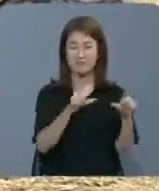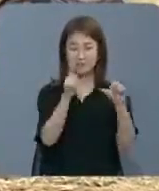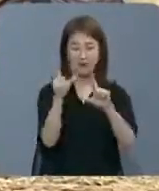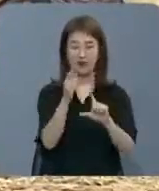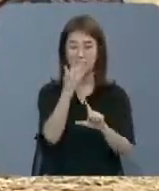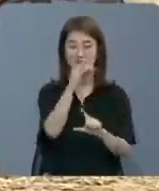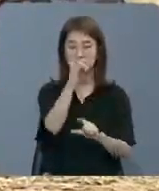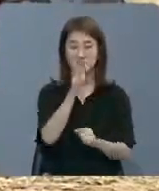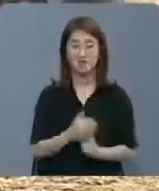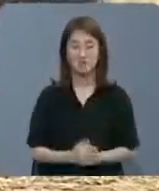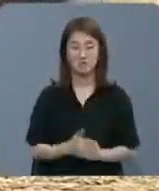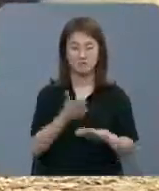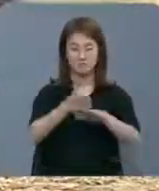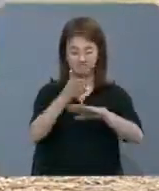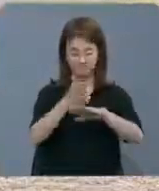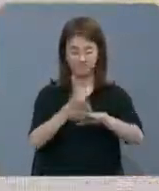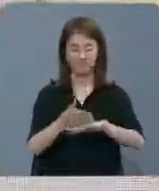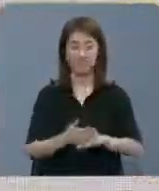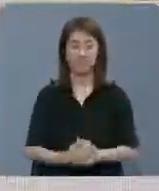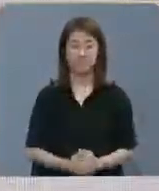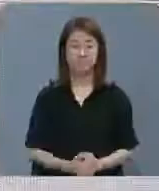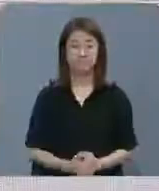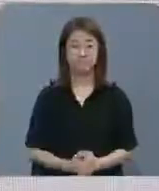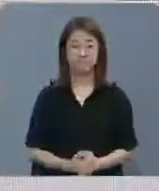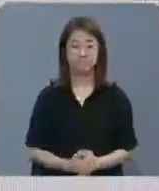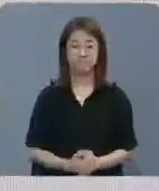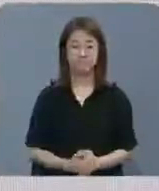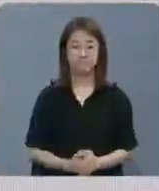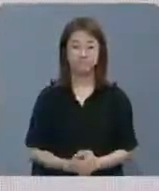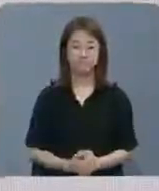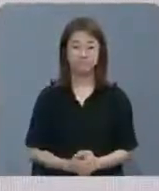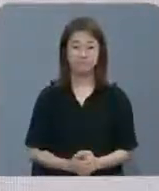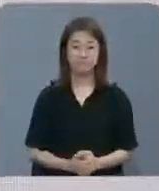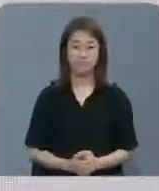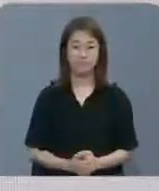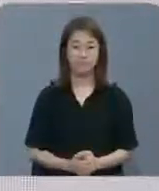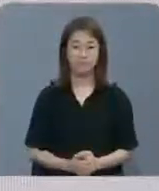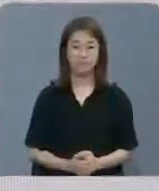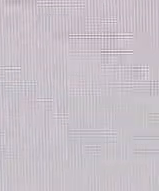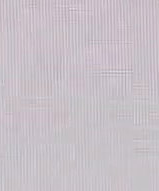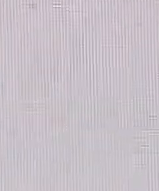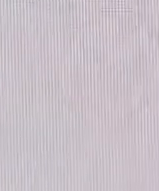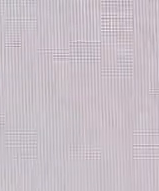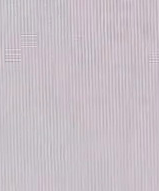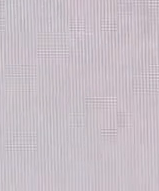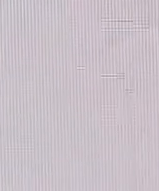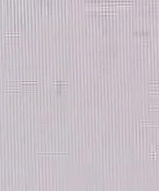것 같아요. 감사합니다. KBS 뉴스 강인입니다.